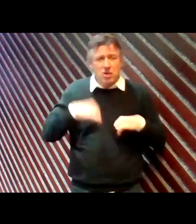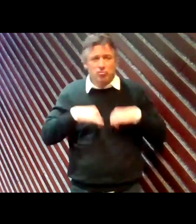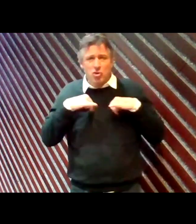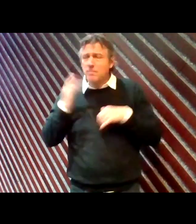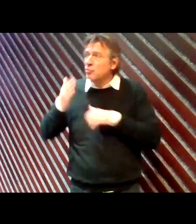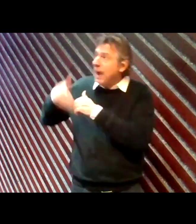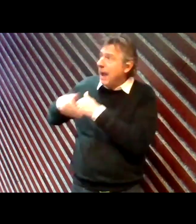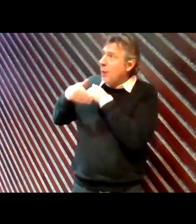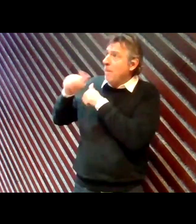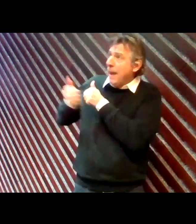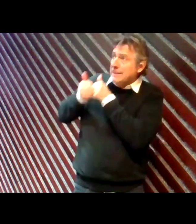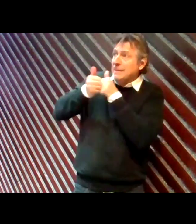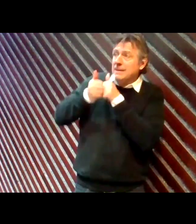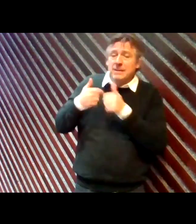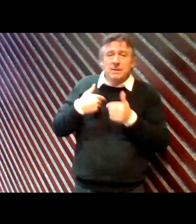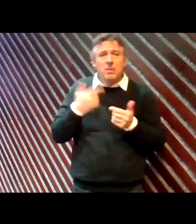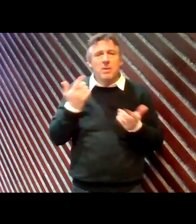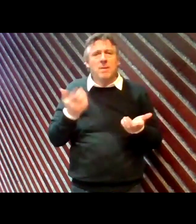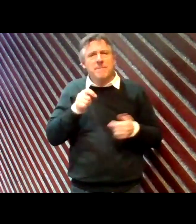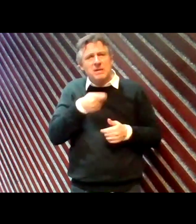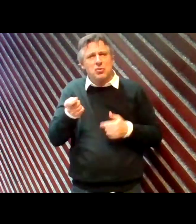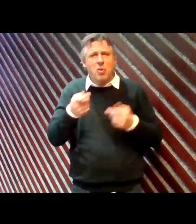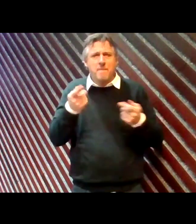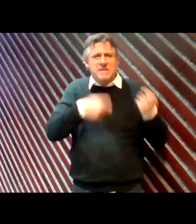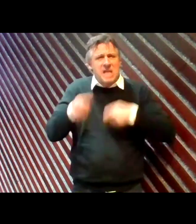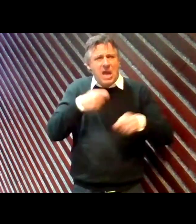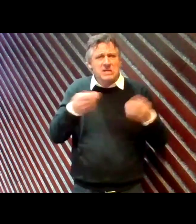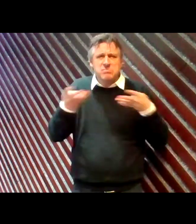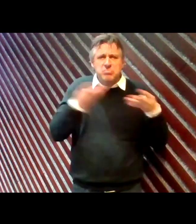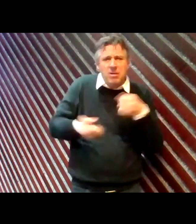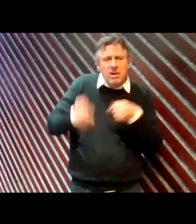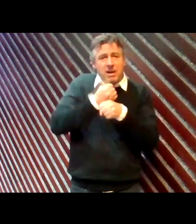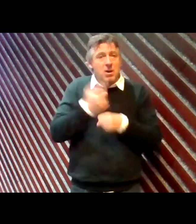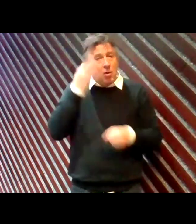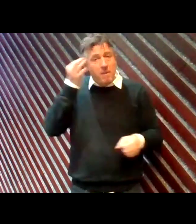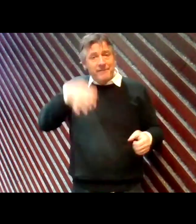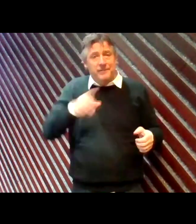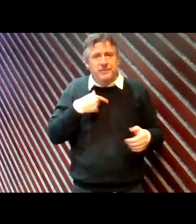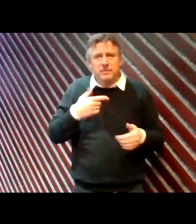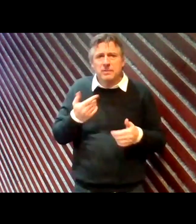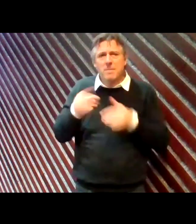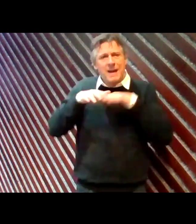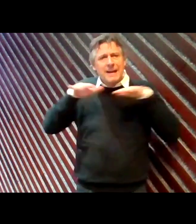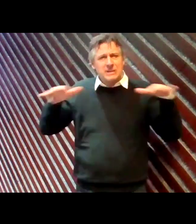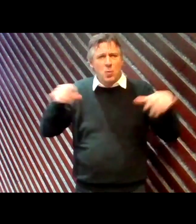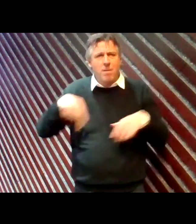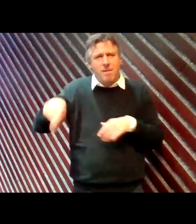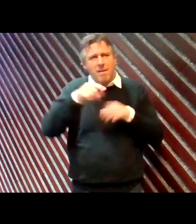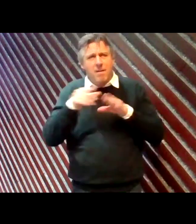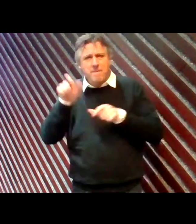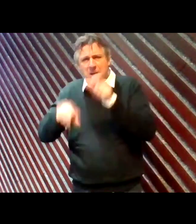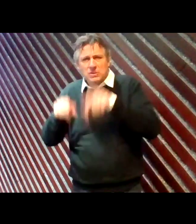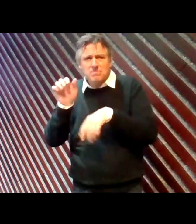accompagnés ça ne s'invente pas derrière il faut monter son business donc voilà à aller vers ce réseau-là c'est un rejou